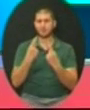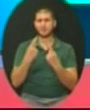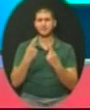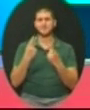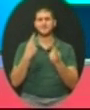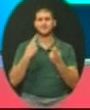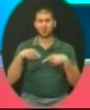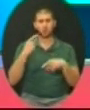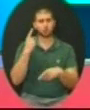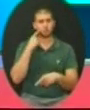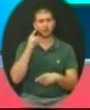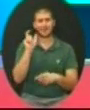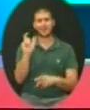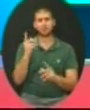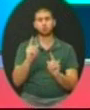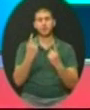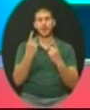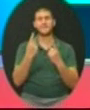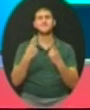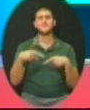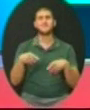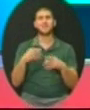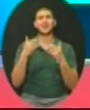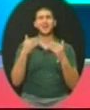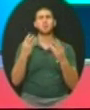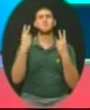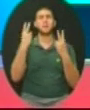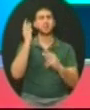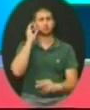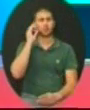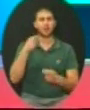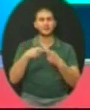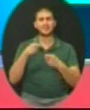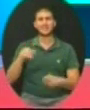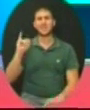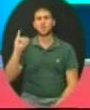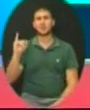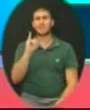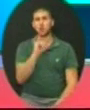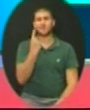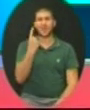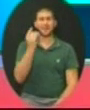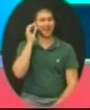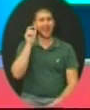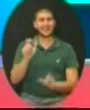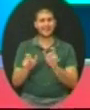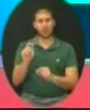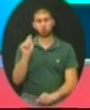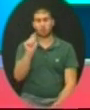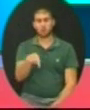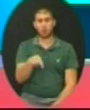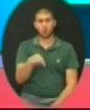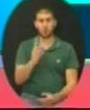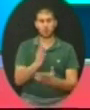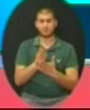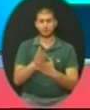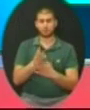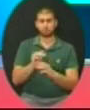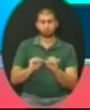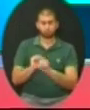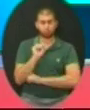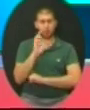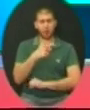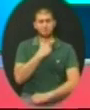אנחנו נשמע עכשיו קטע מתוך מה שהיה בוועדה לקידום מעמד האישה, חברת הכנסת יוסי יונה, ואחת האזרחיות שבאו לשטוח את טענותיהם